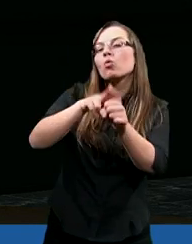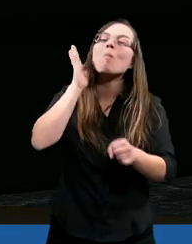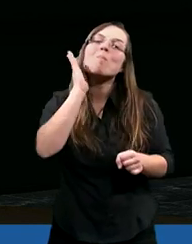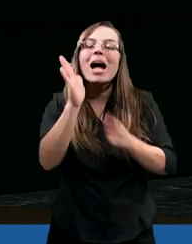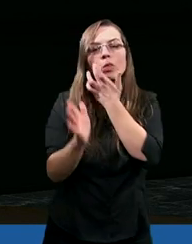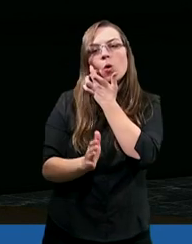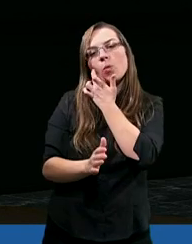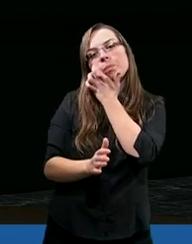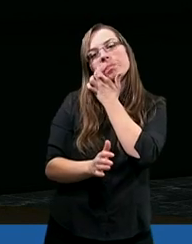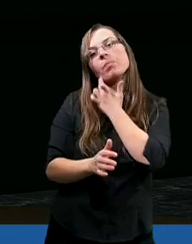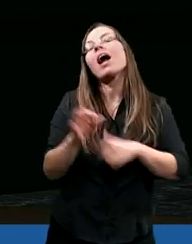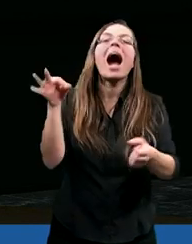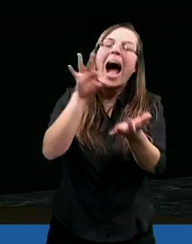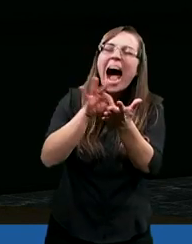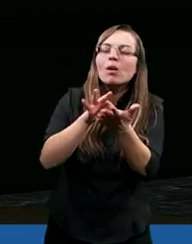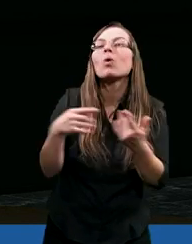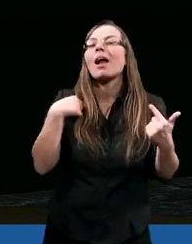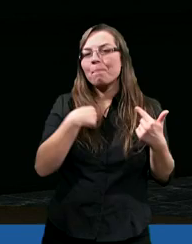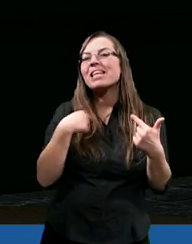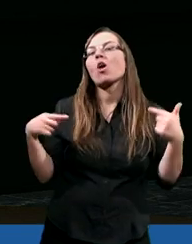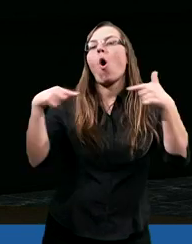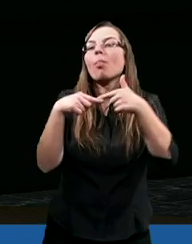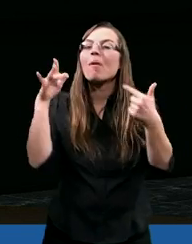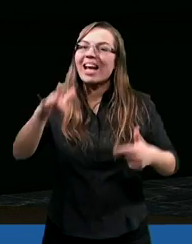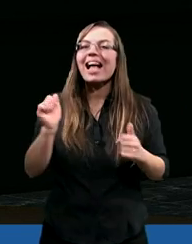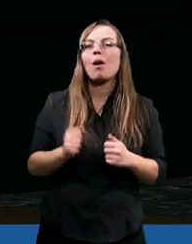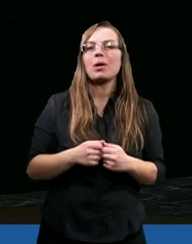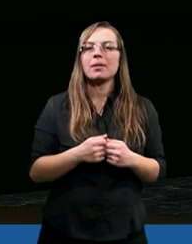które będą akurat im odpowiadały.